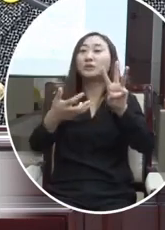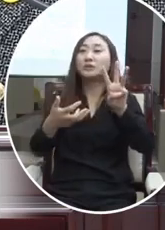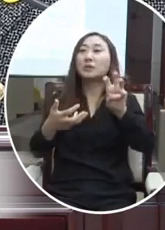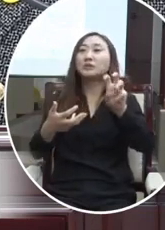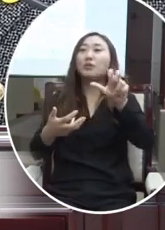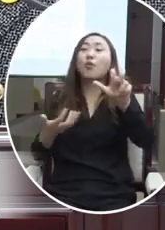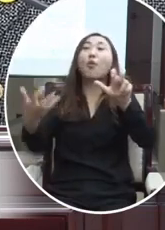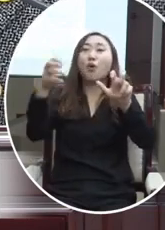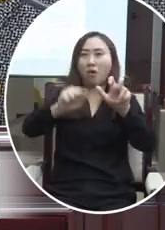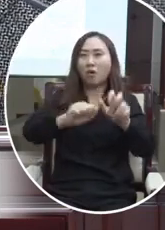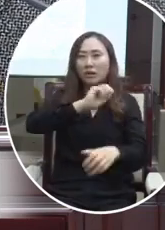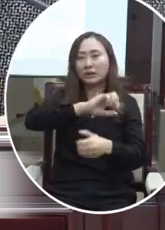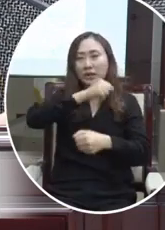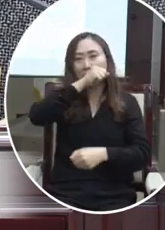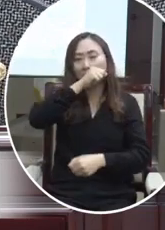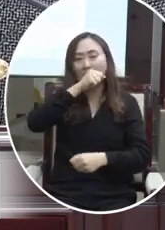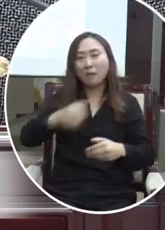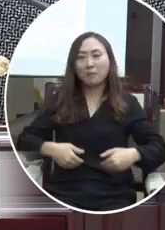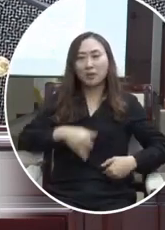이제 따박따박 내야 되니까